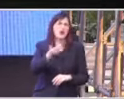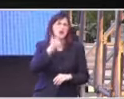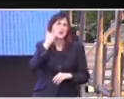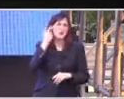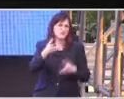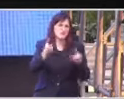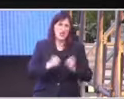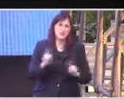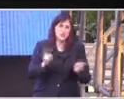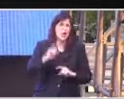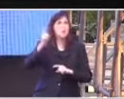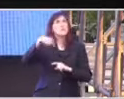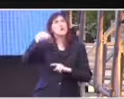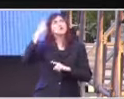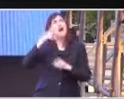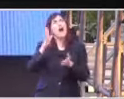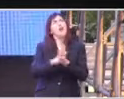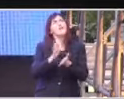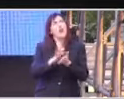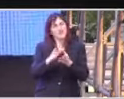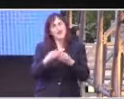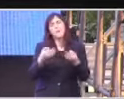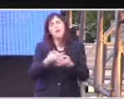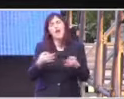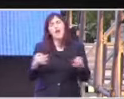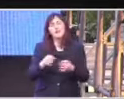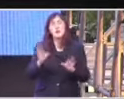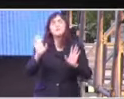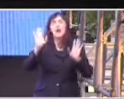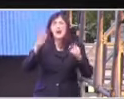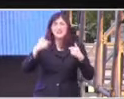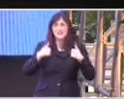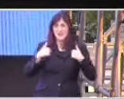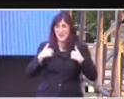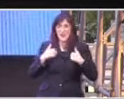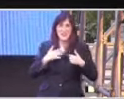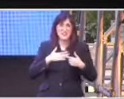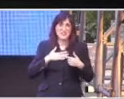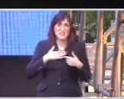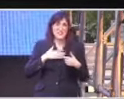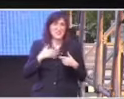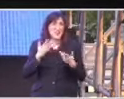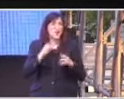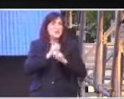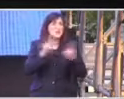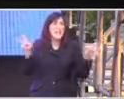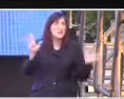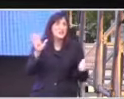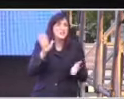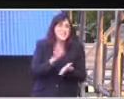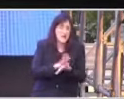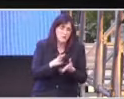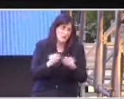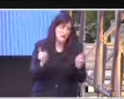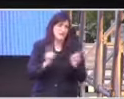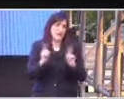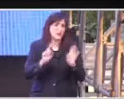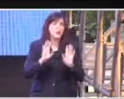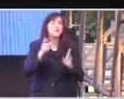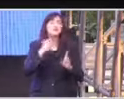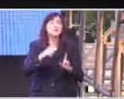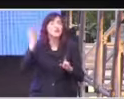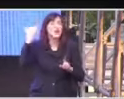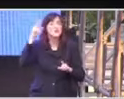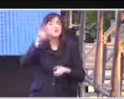non abbiamo fatto I comunicati stampa perché a Senigallia nel 2014 quel fiume il fiume quel Torrente quel